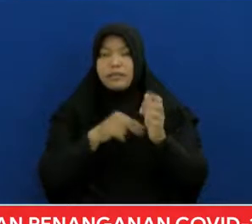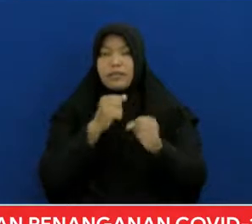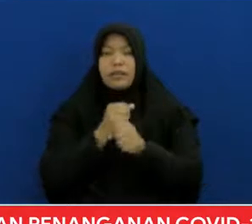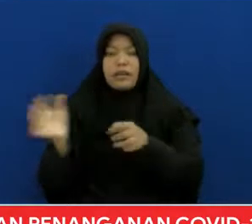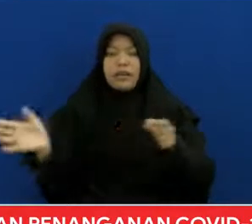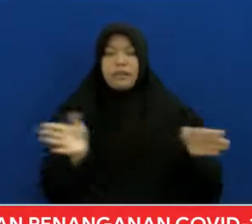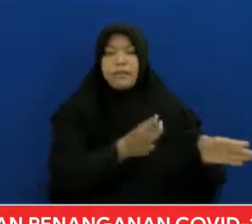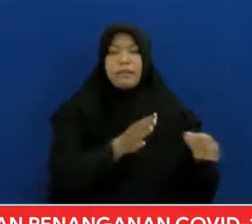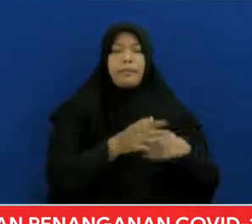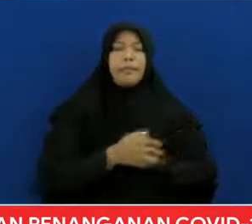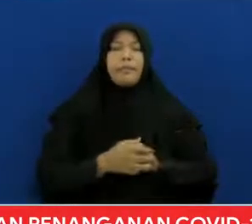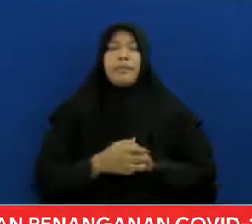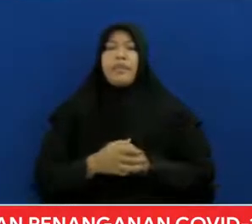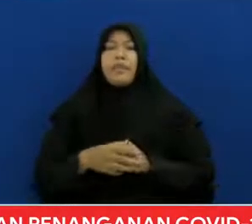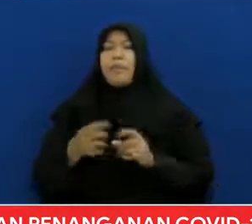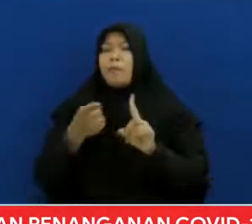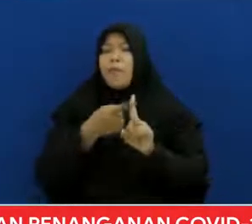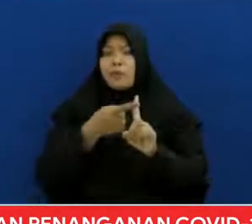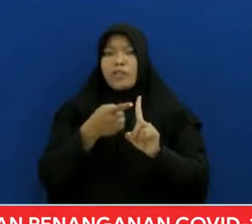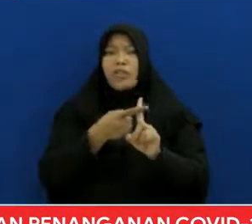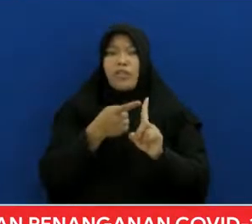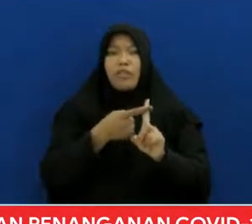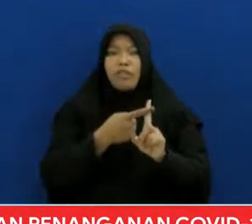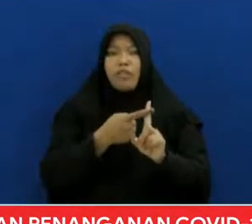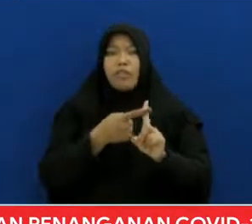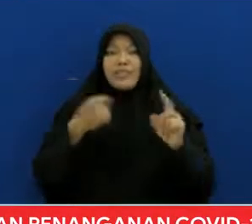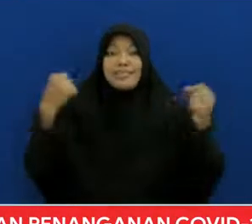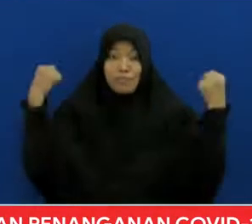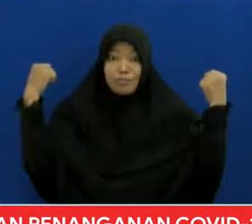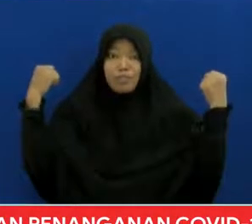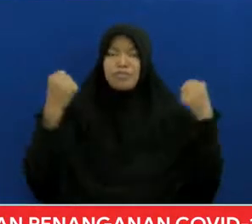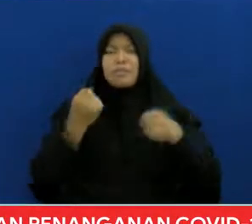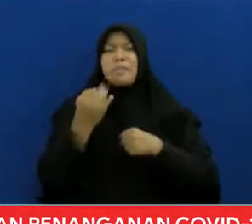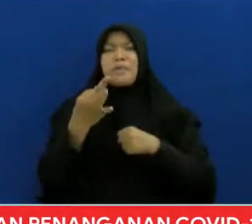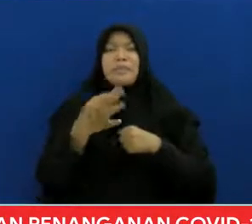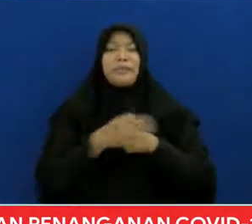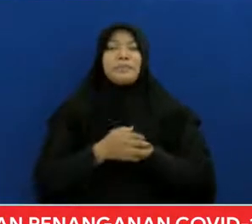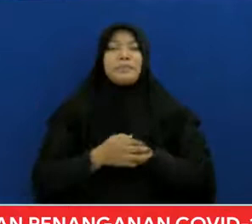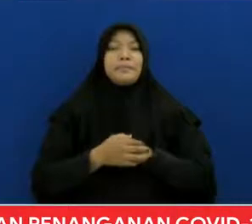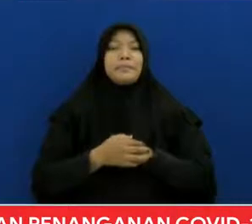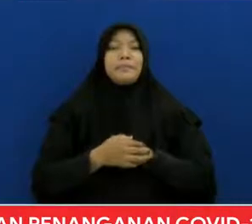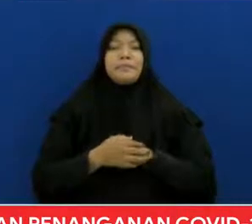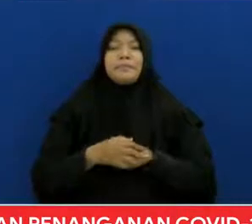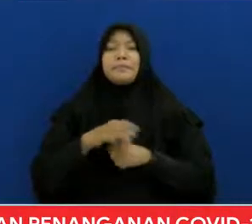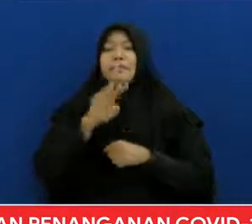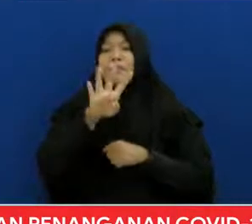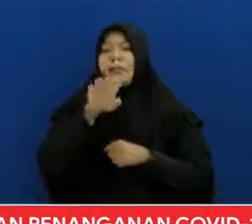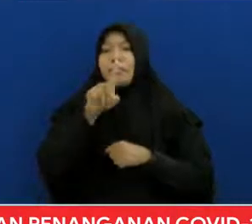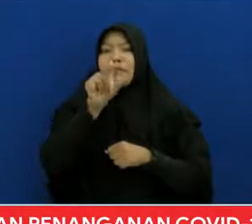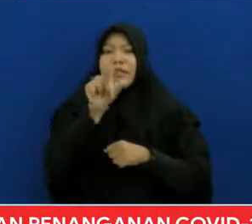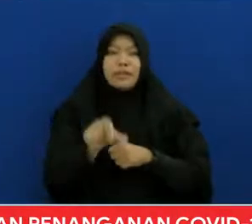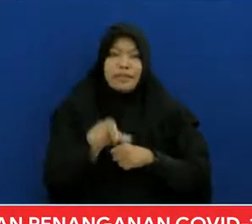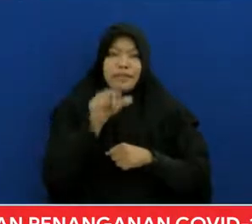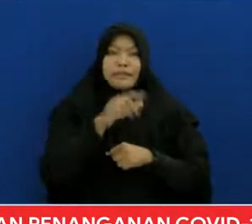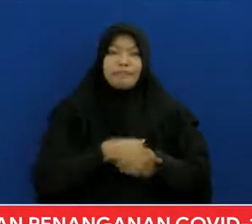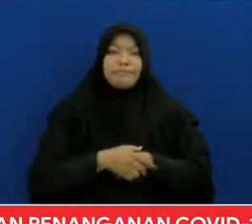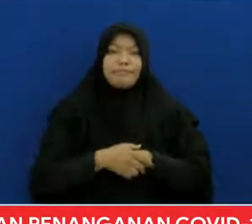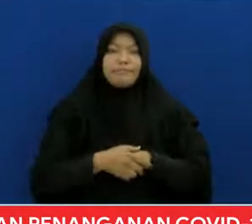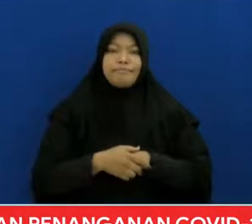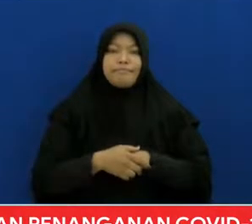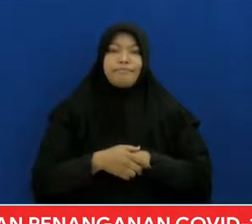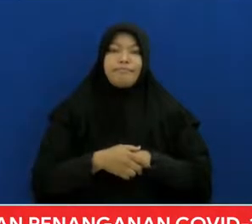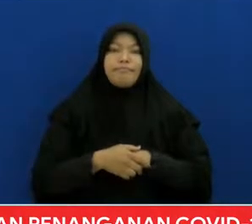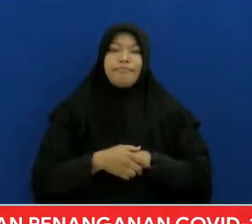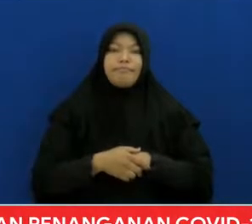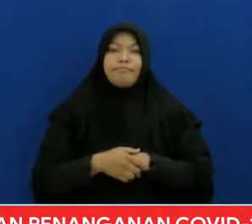Sedangkan penderita COVID positif yang mengalami kesembuhan sebanyak 41 orang. Kembali yang